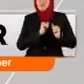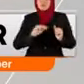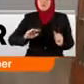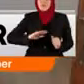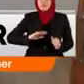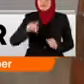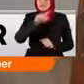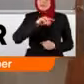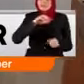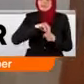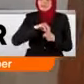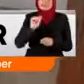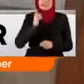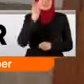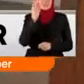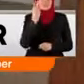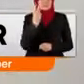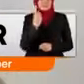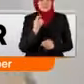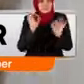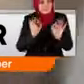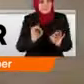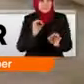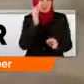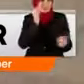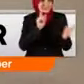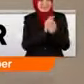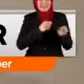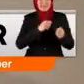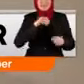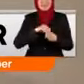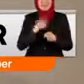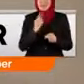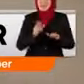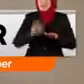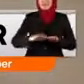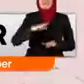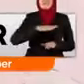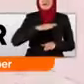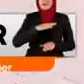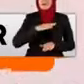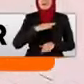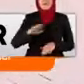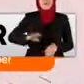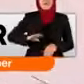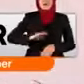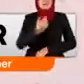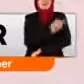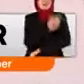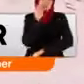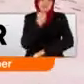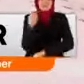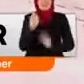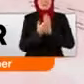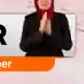geri sayım başladı yüz yüze eğitim için bir adım daha atıldı öğrenci yurtları yeni döneme hazırlanıyor süreç 15mart